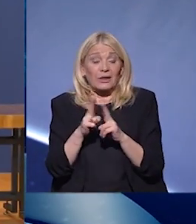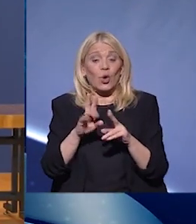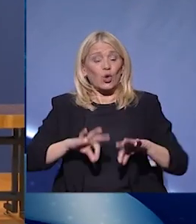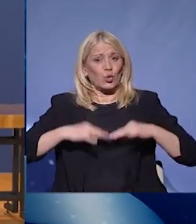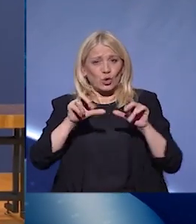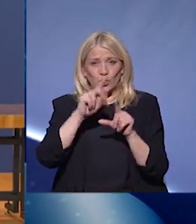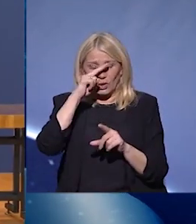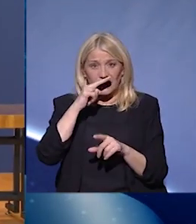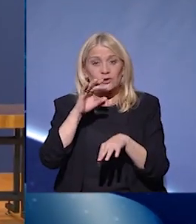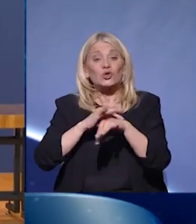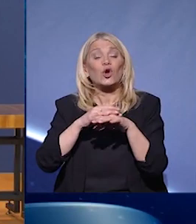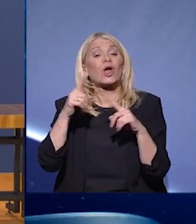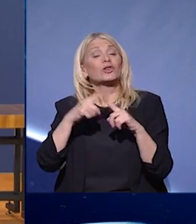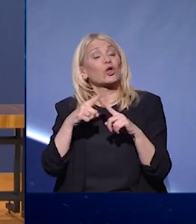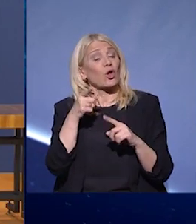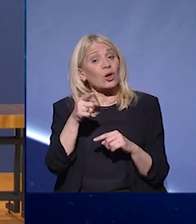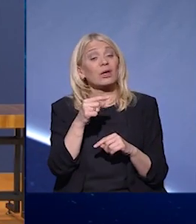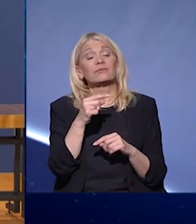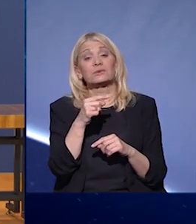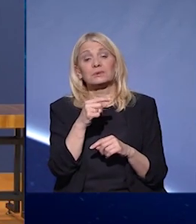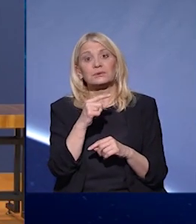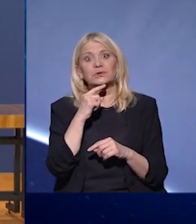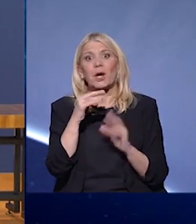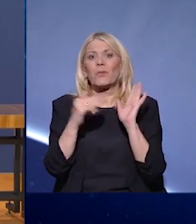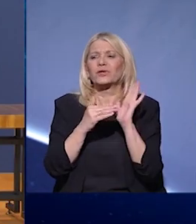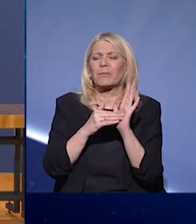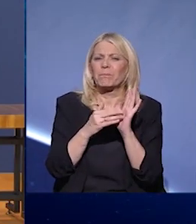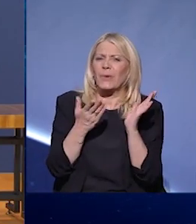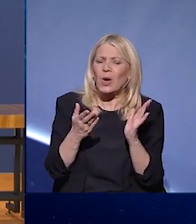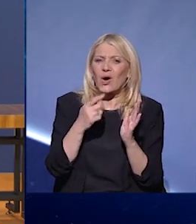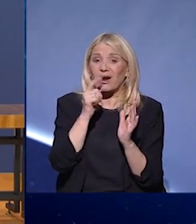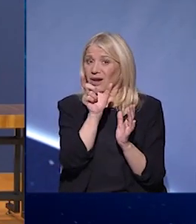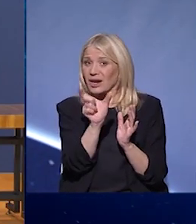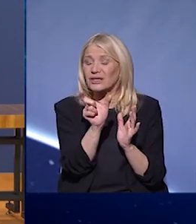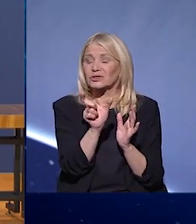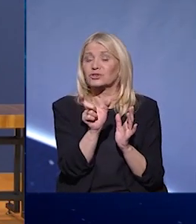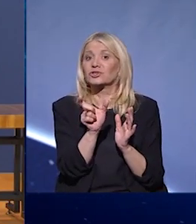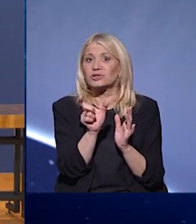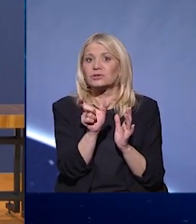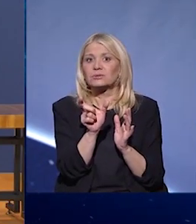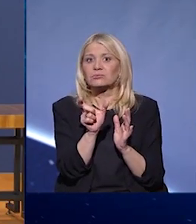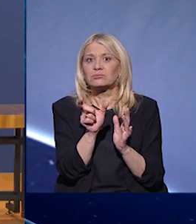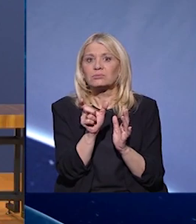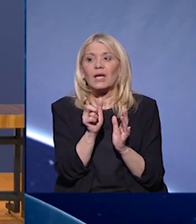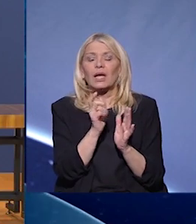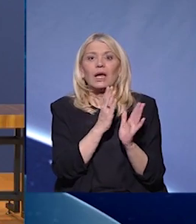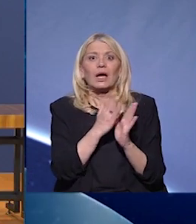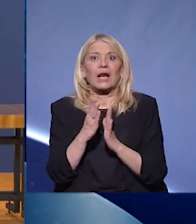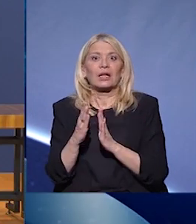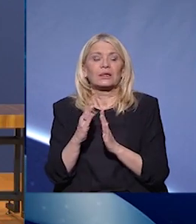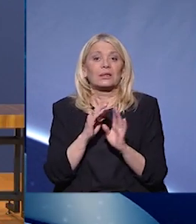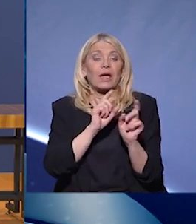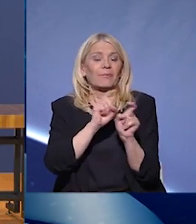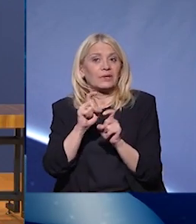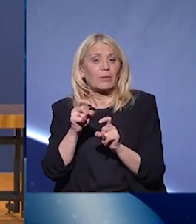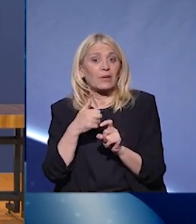su Nišu, doktor Tijodorović je upotrebio termin rep epidemije. Pa